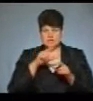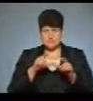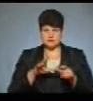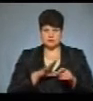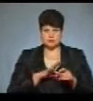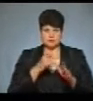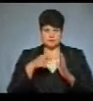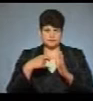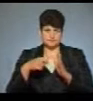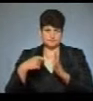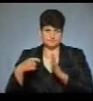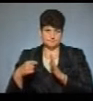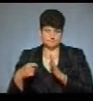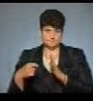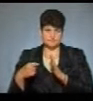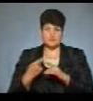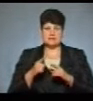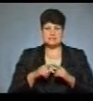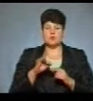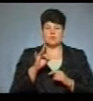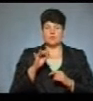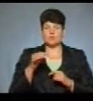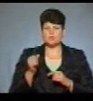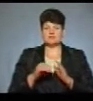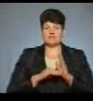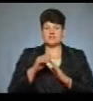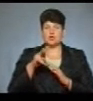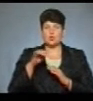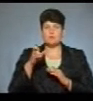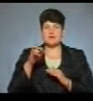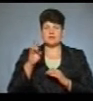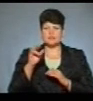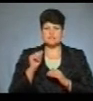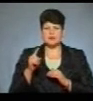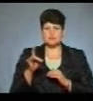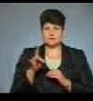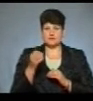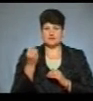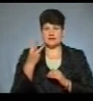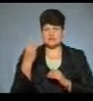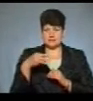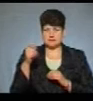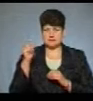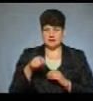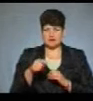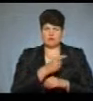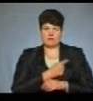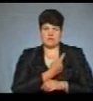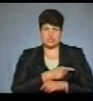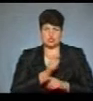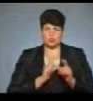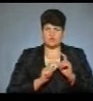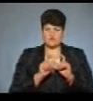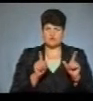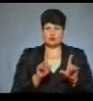знімальна група. Це Роман Моргун із села Вищі Луб'янки з Березького району. О 13:30 приїхав до Тернопільського медичного